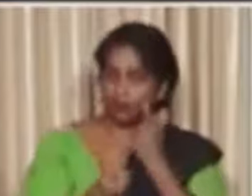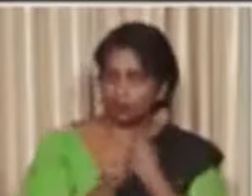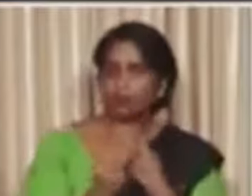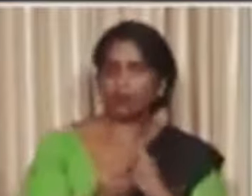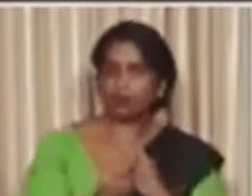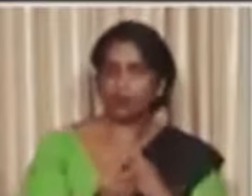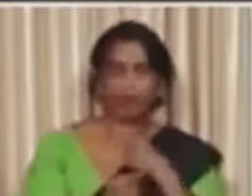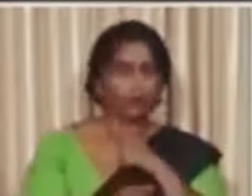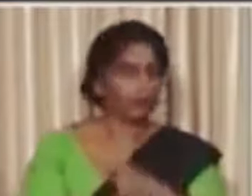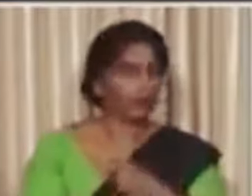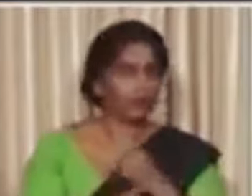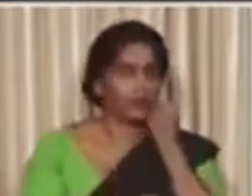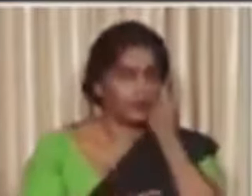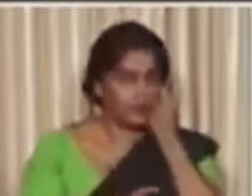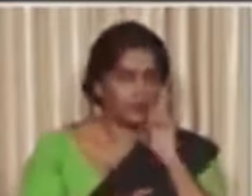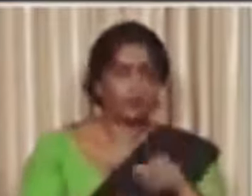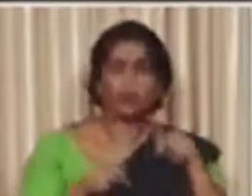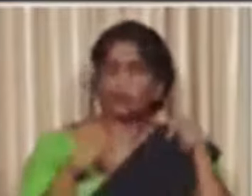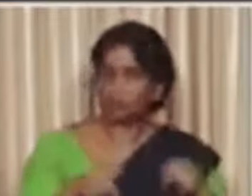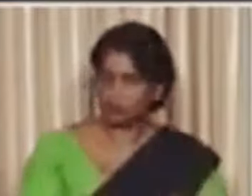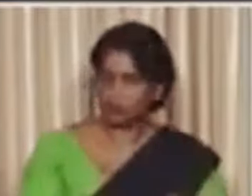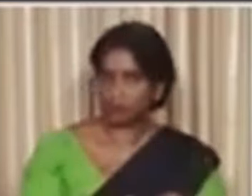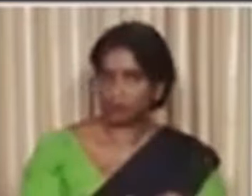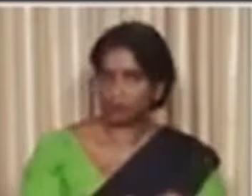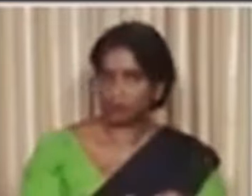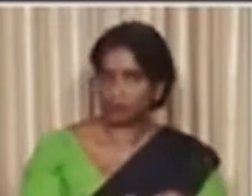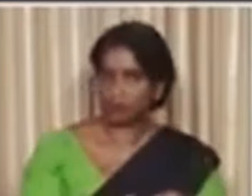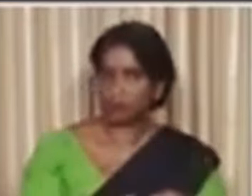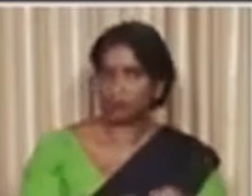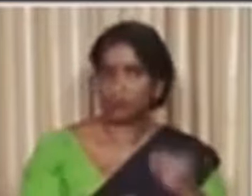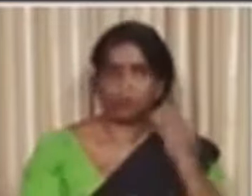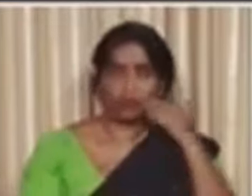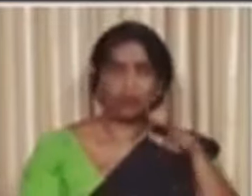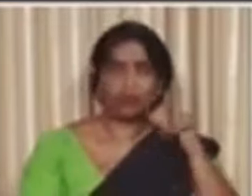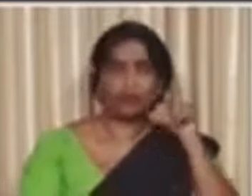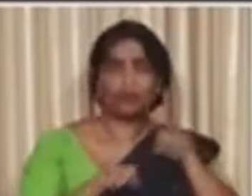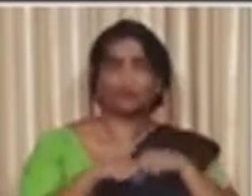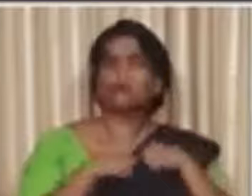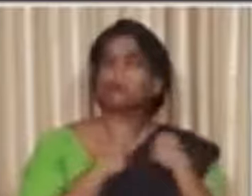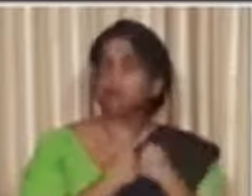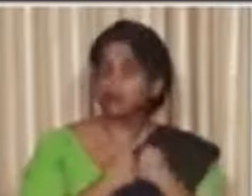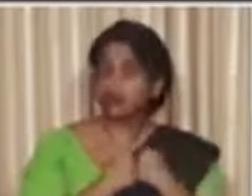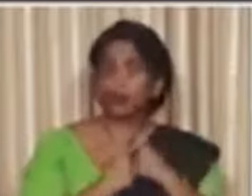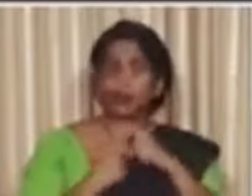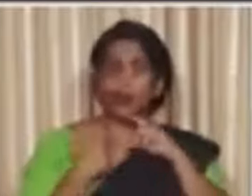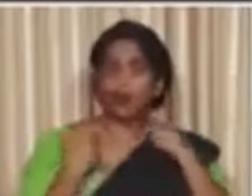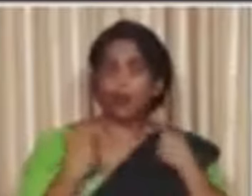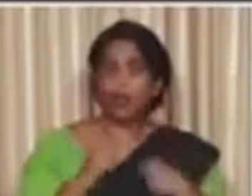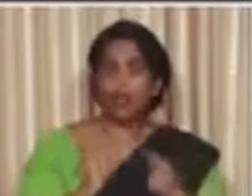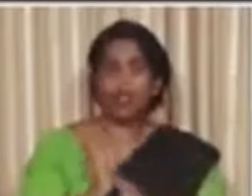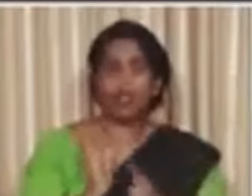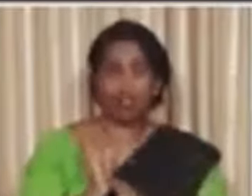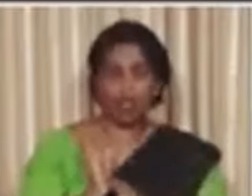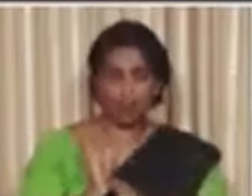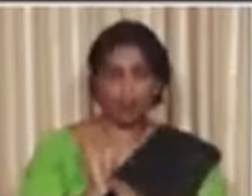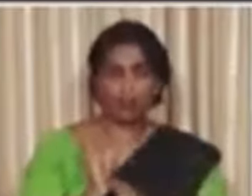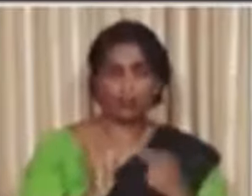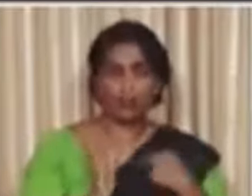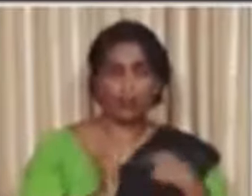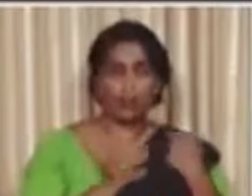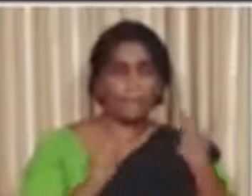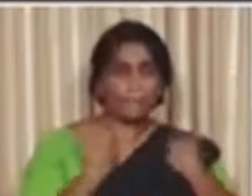කියන්න මොකද සැකයක් ඇති වෙලද දැනටම මේ සිවිල් ක්‍රියාකාරී ස්වාධීන සිවිල් ක්‍රියාකාරී නීතිඥ නාමල් රාජපක්ෂ දැන් අපේ